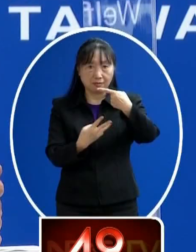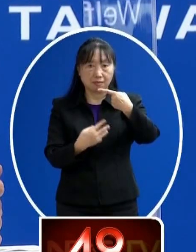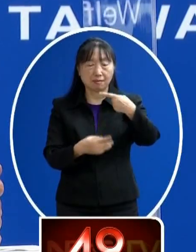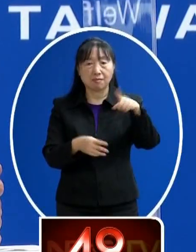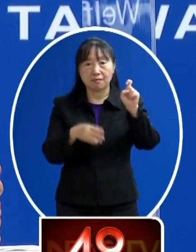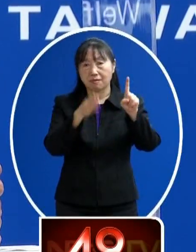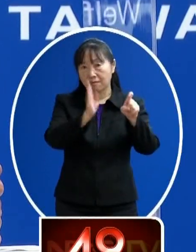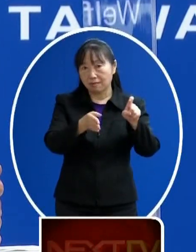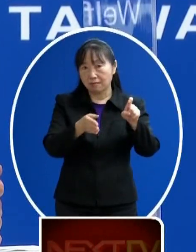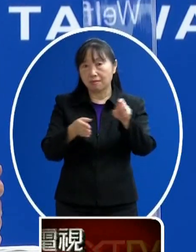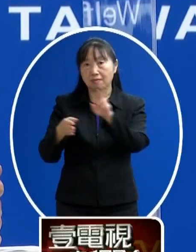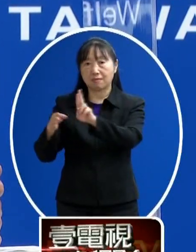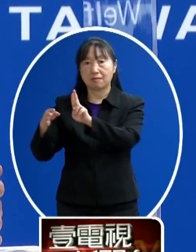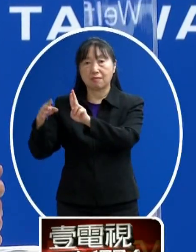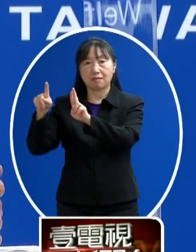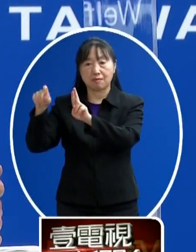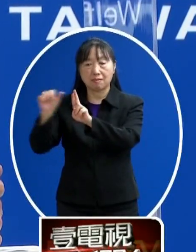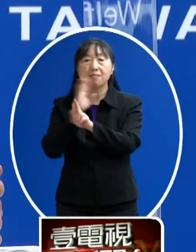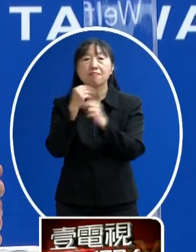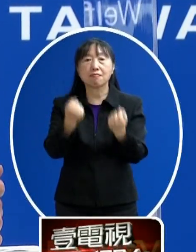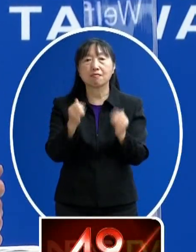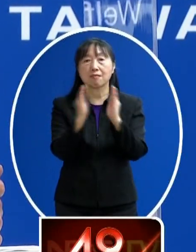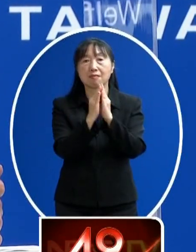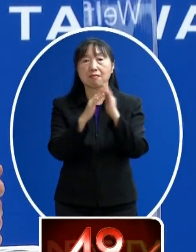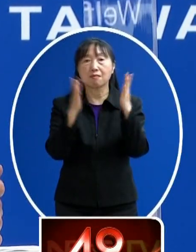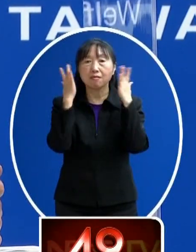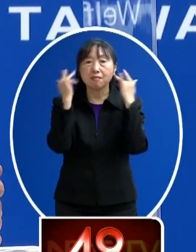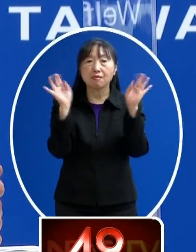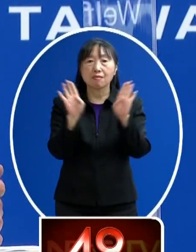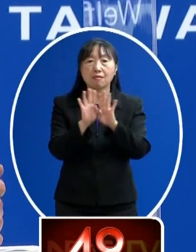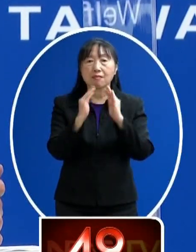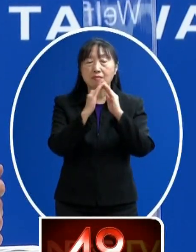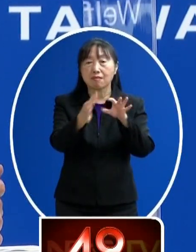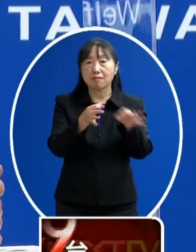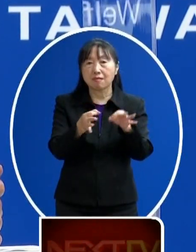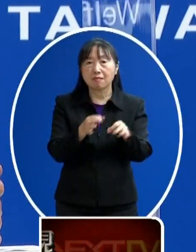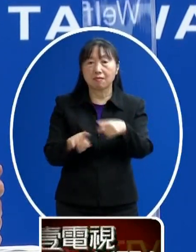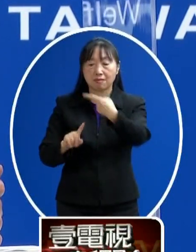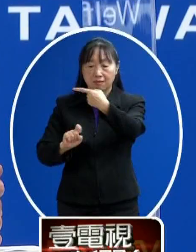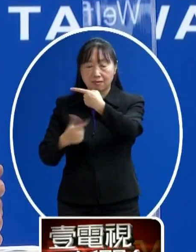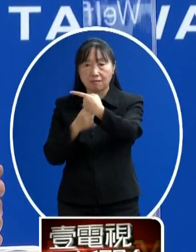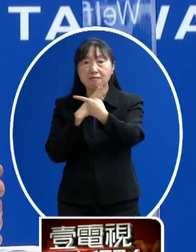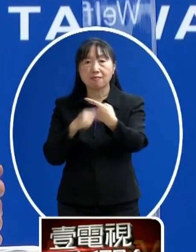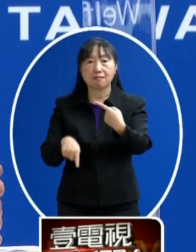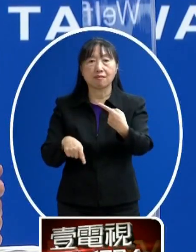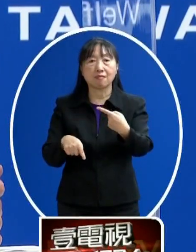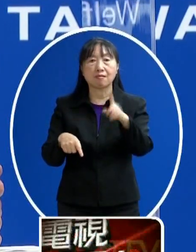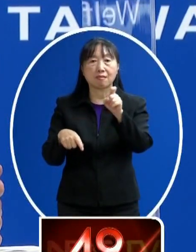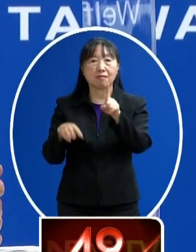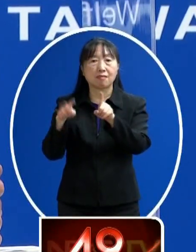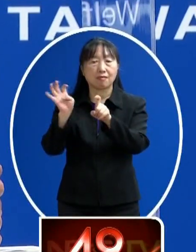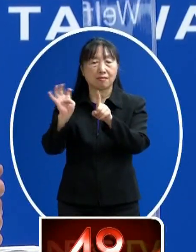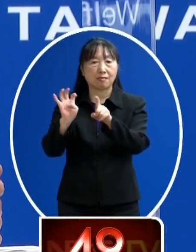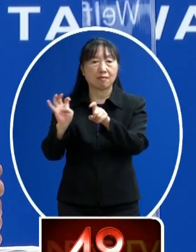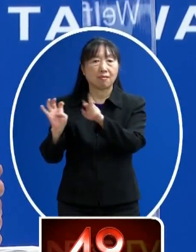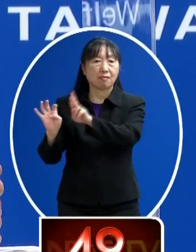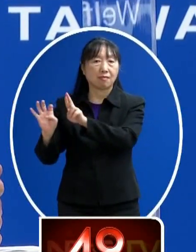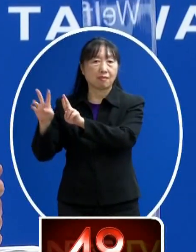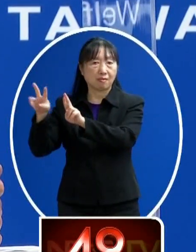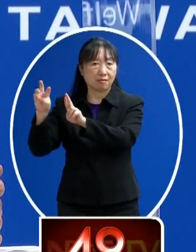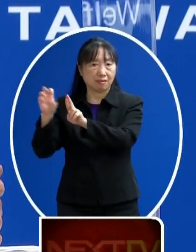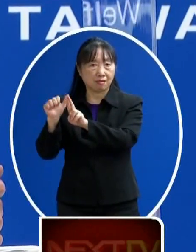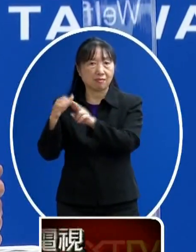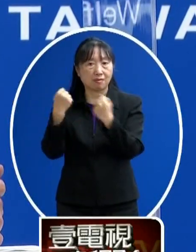到12:15在桃园南门市场，1月16号11:40到12:35